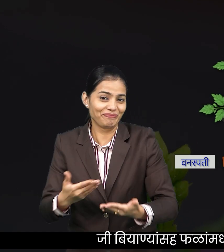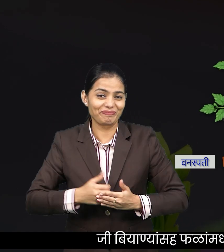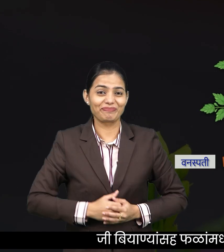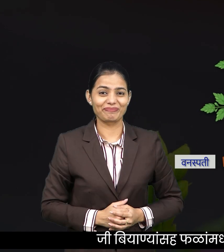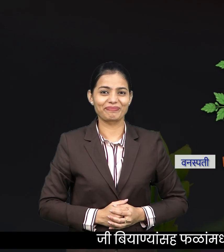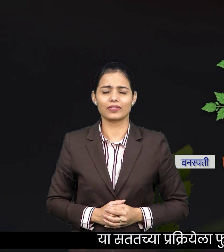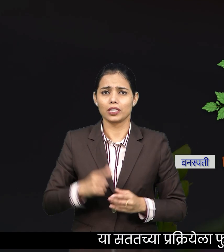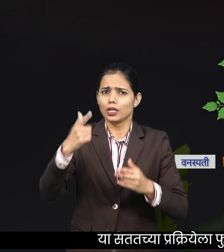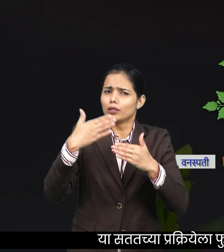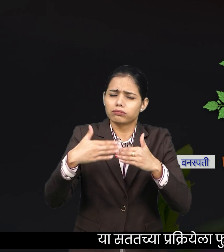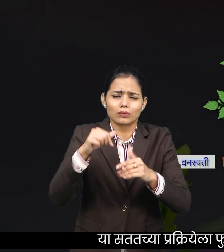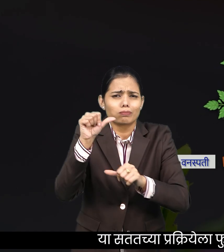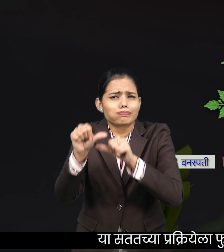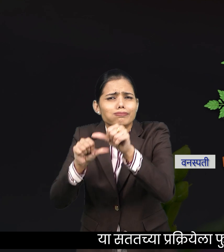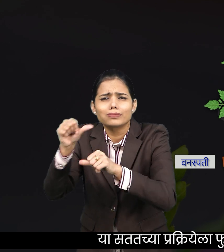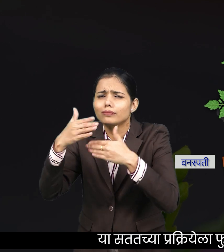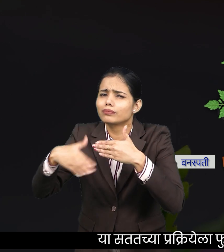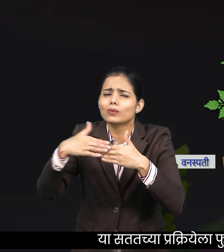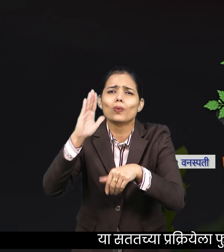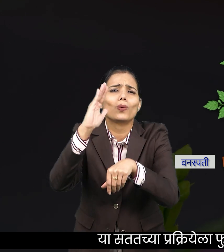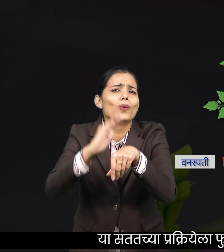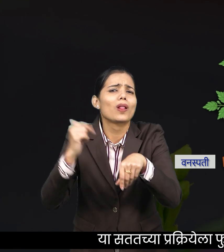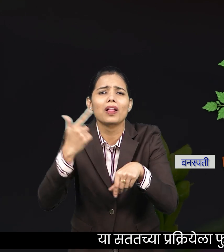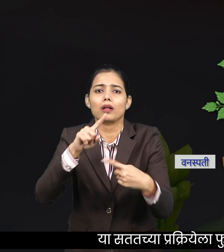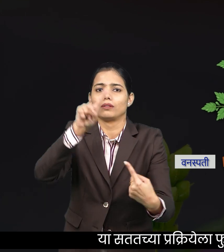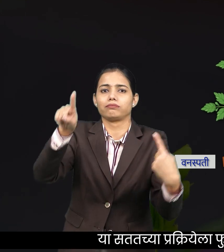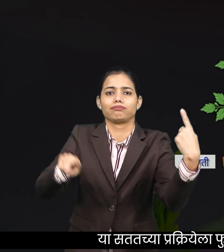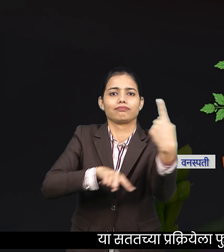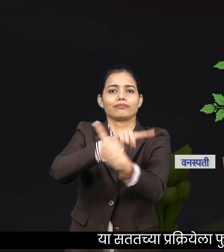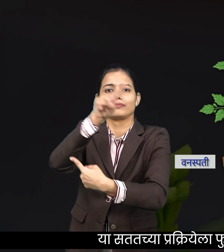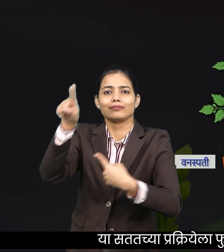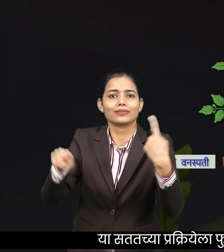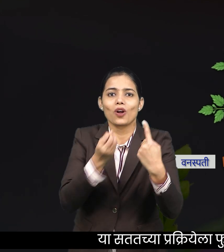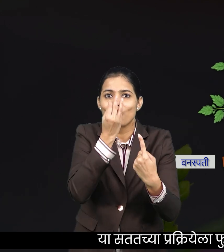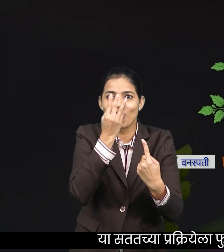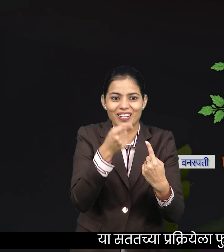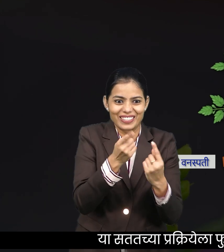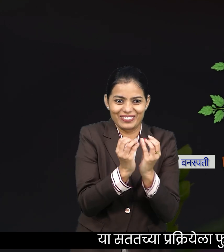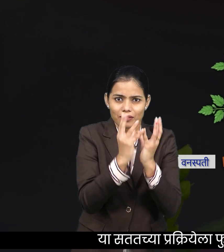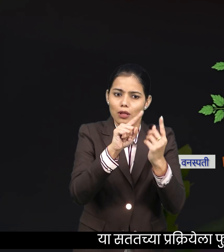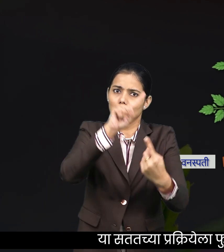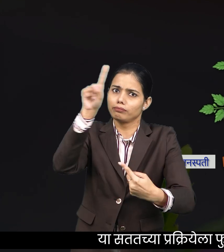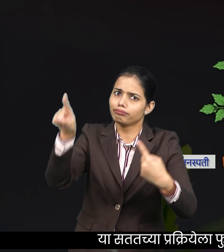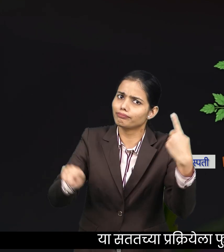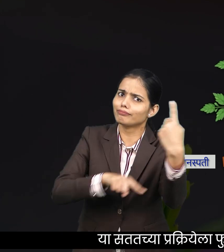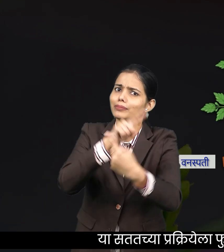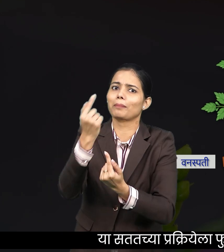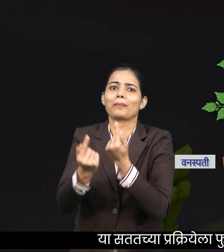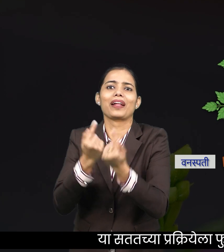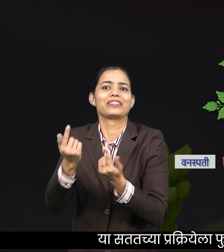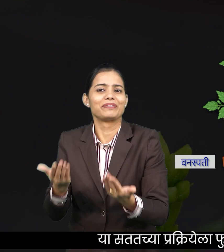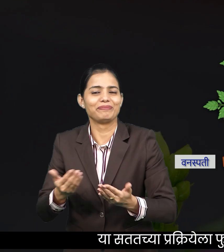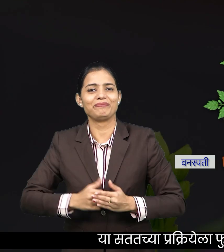होते. या सततच्या प्रक्रियेला फुलांच्या रोपाचे